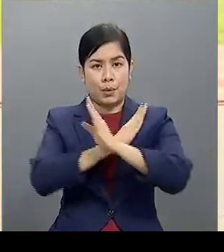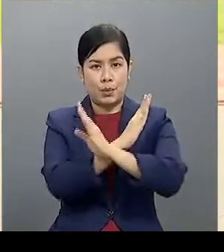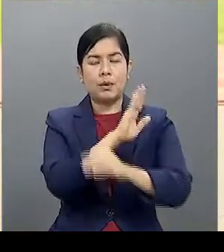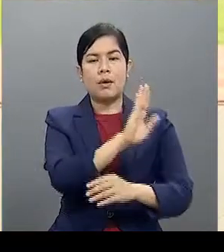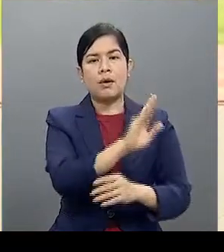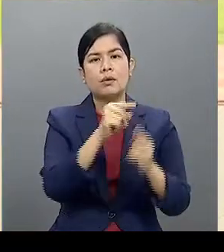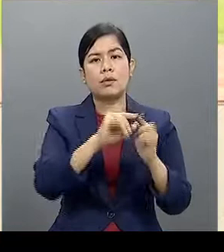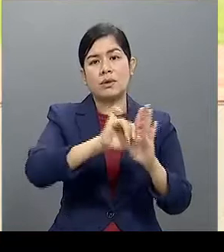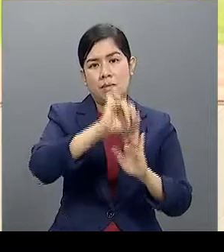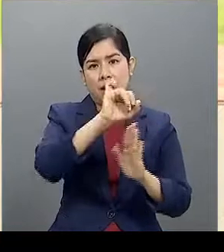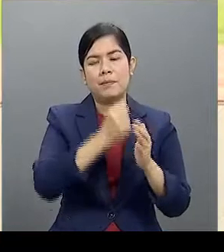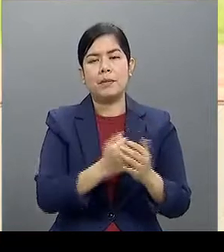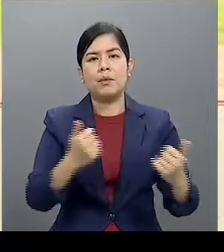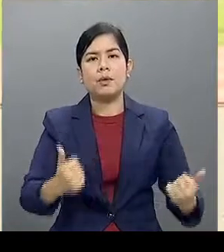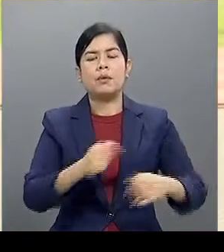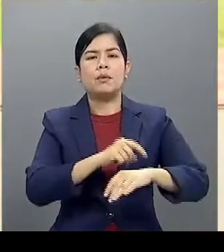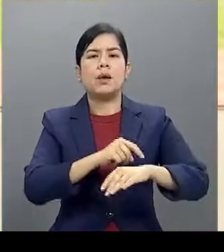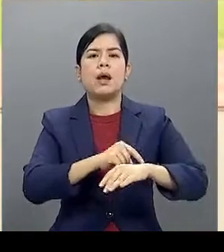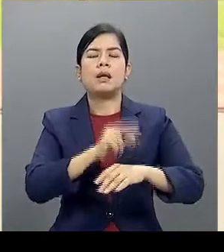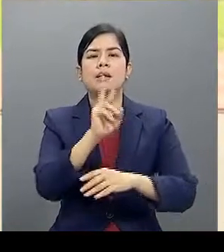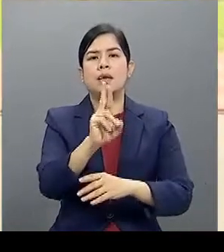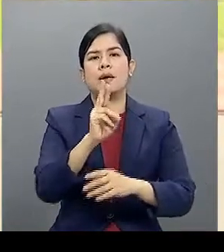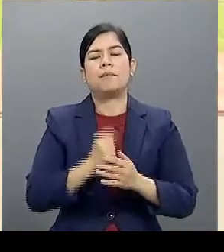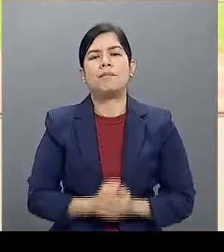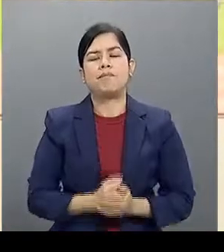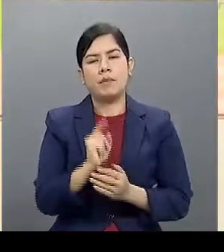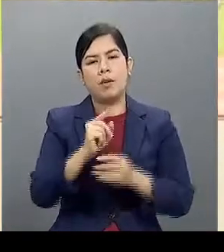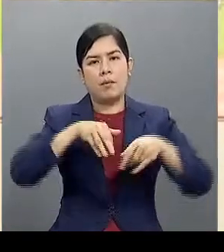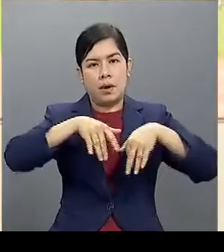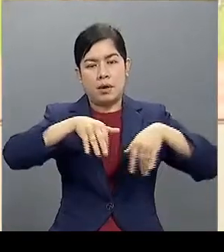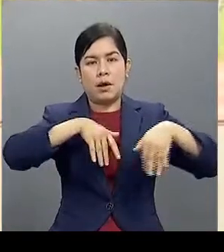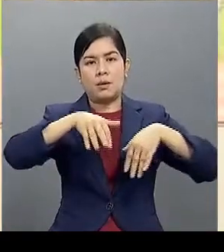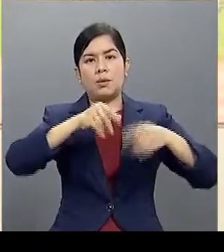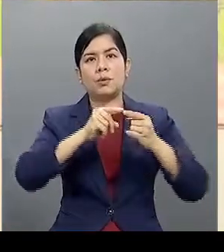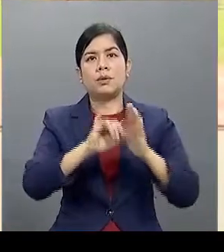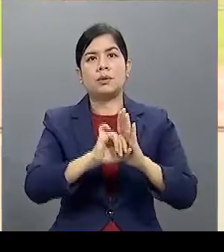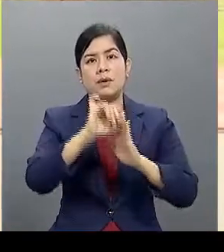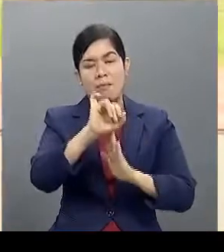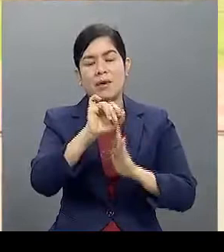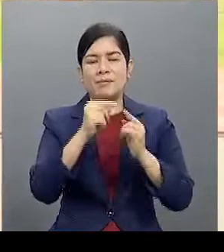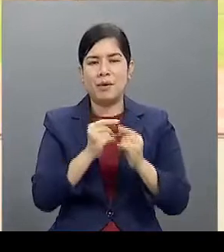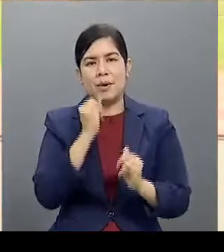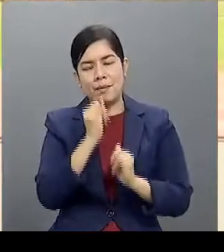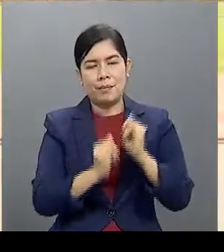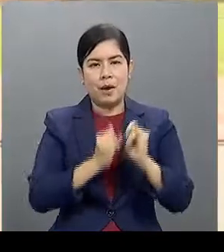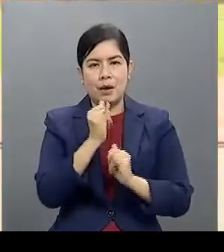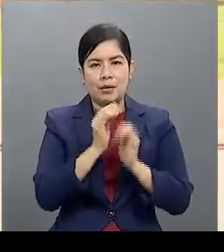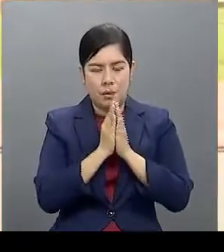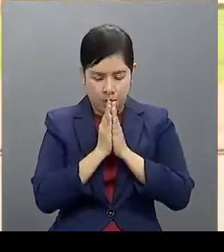งวันนี้นะครับชาวเชียงใหม่บางส่วนเองก็ทยอยมาไหว้พระแล้วก็มาทำบุญ